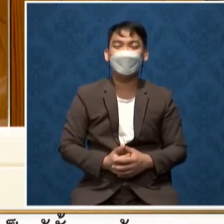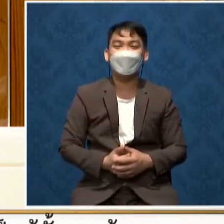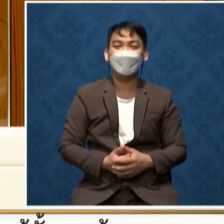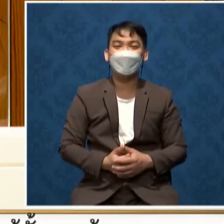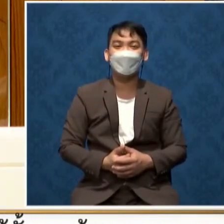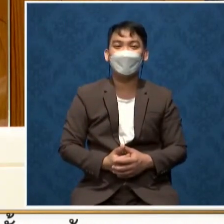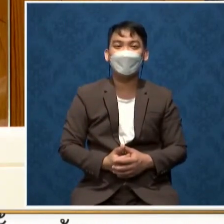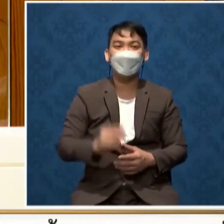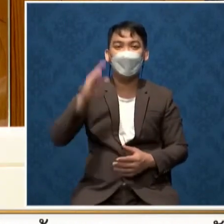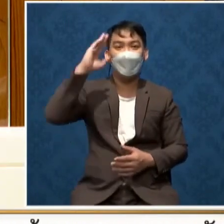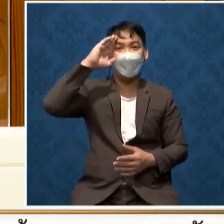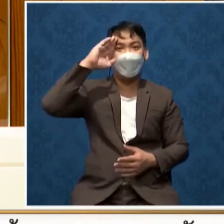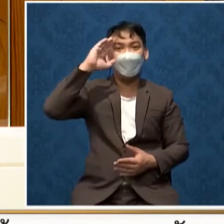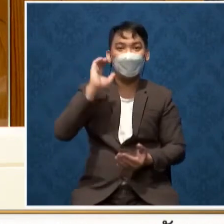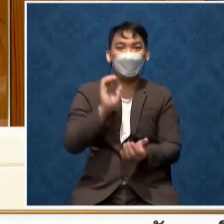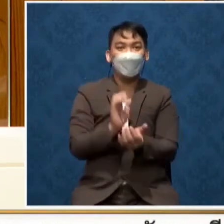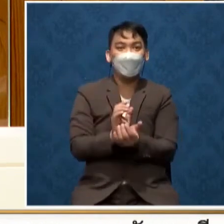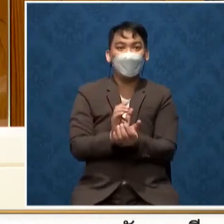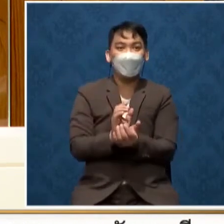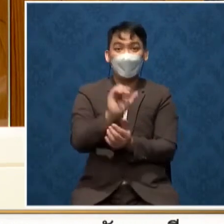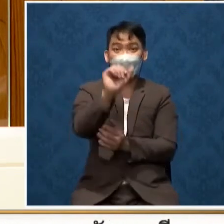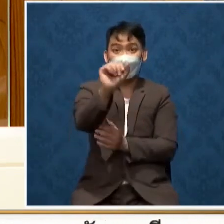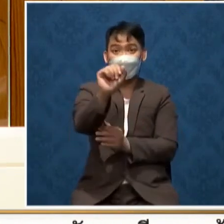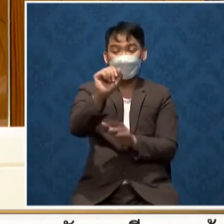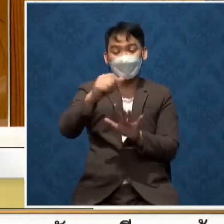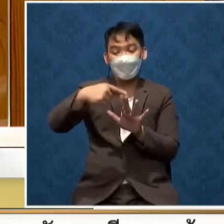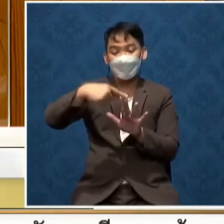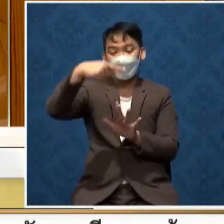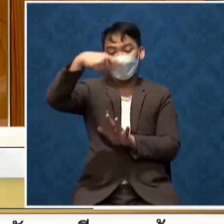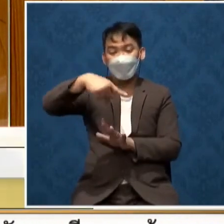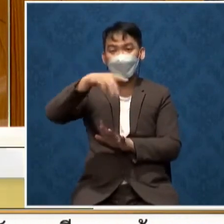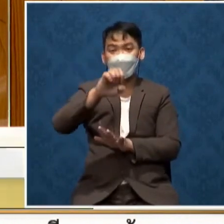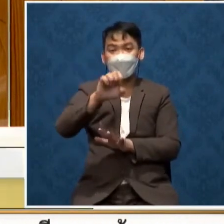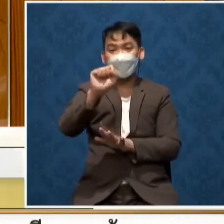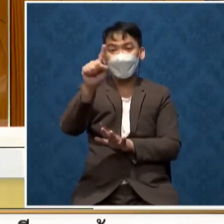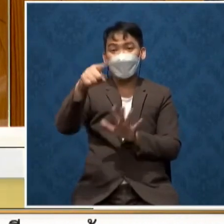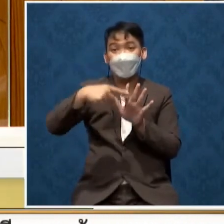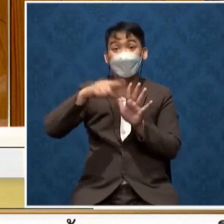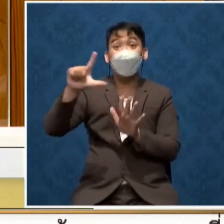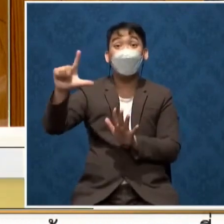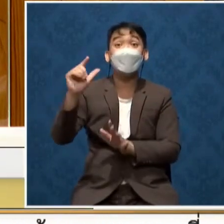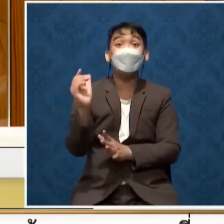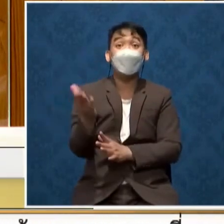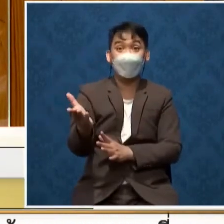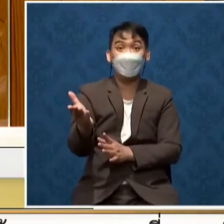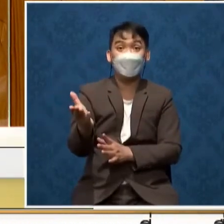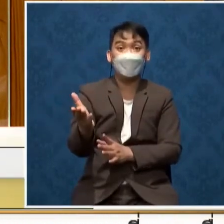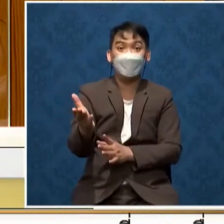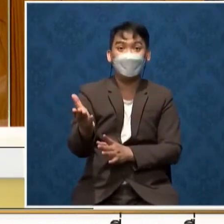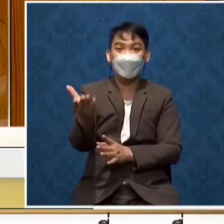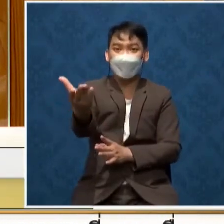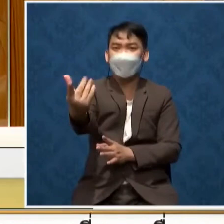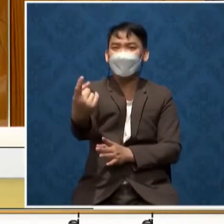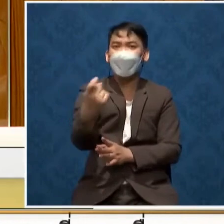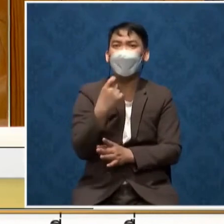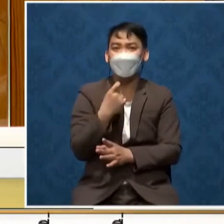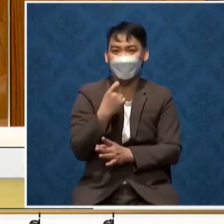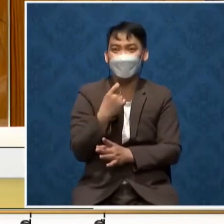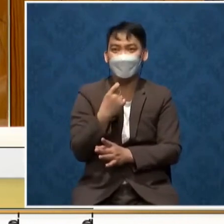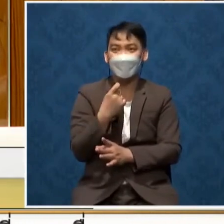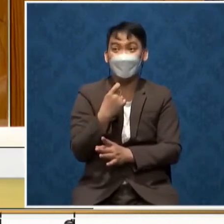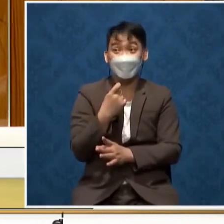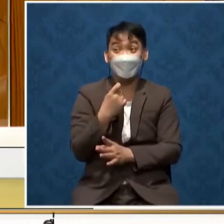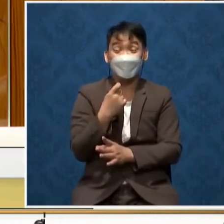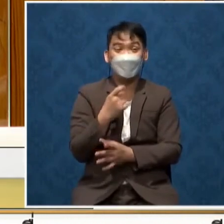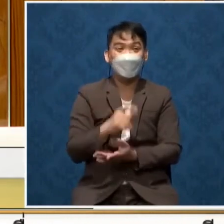พลตำรวจตรีสุพิสารภักดีนฤนาถนะครับที่ผู้ทร